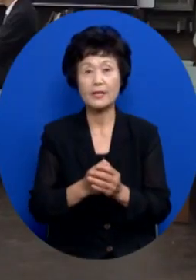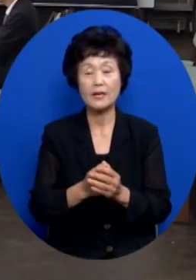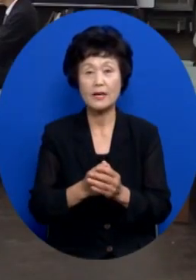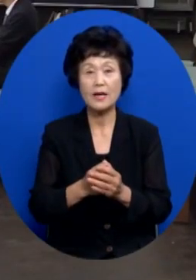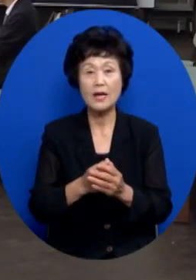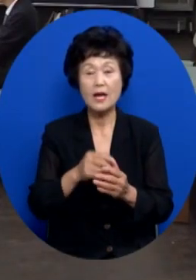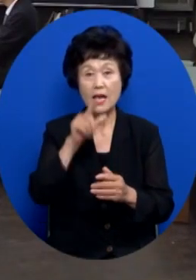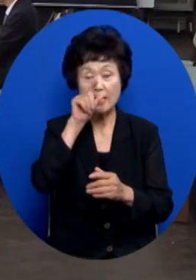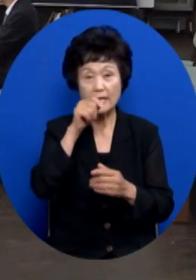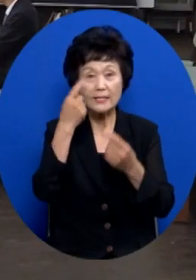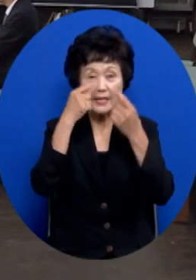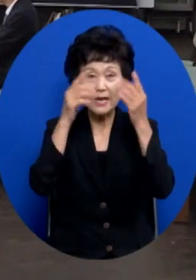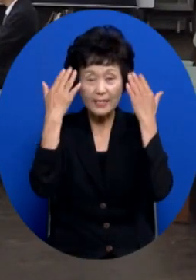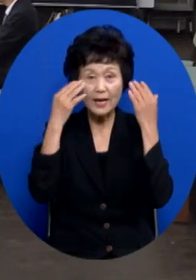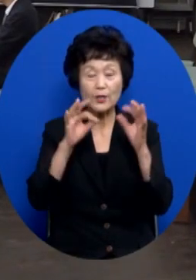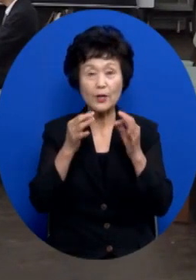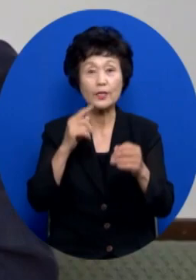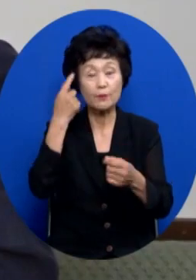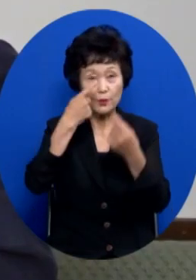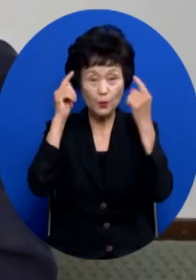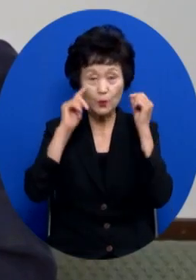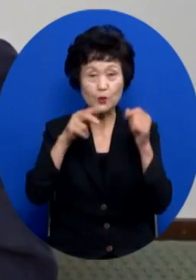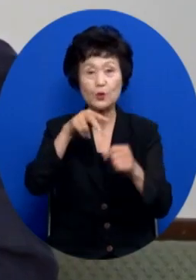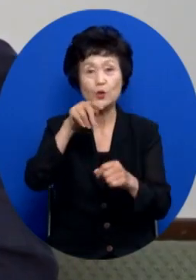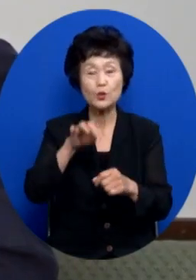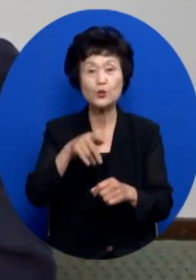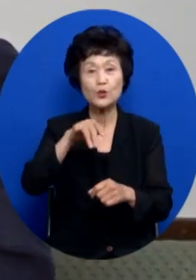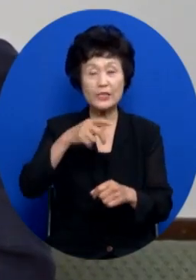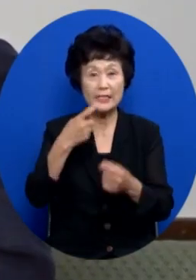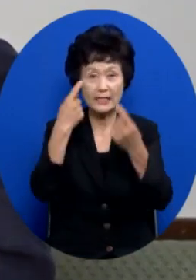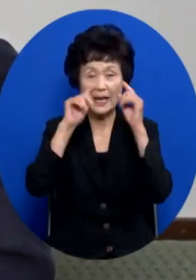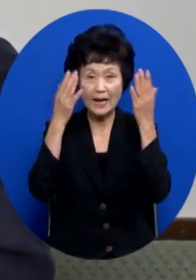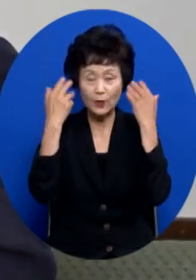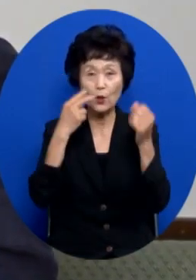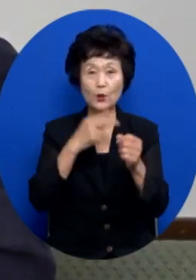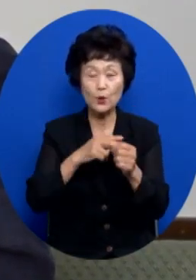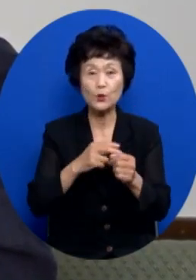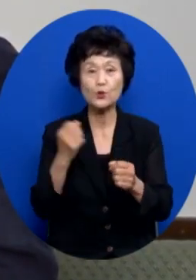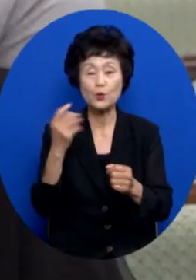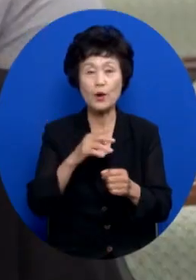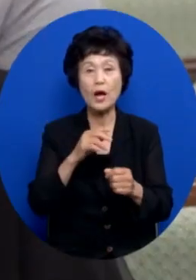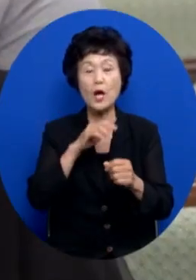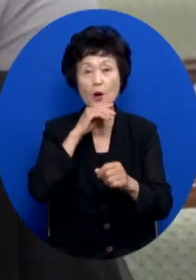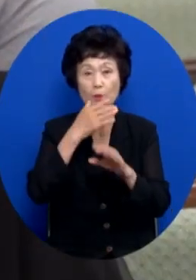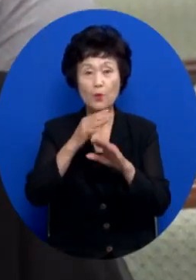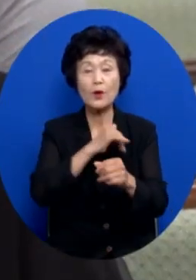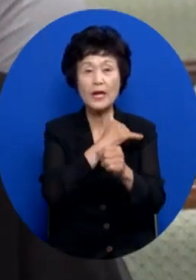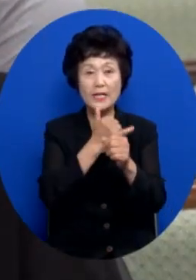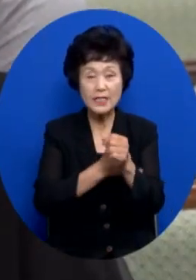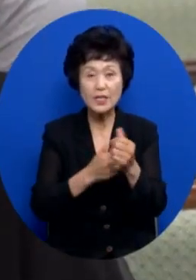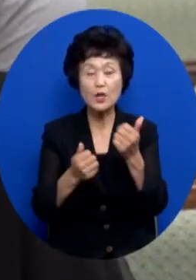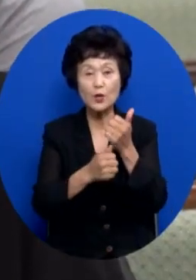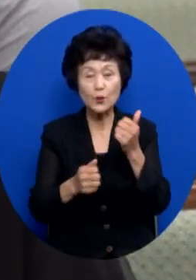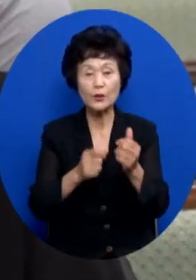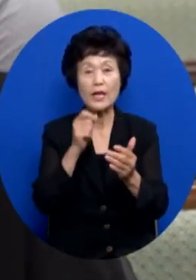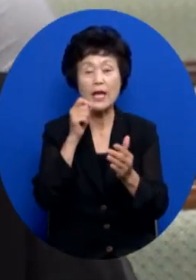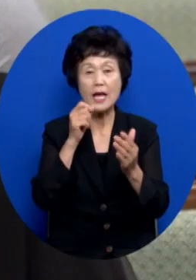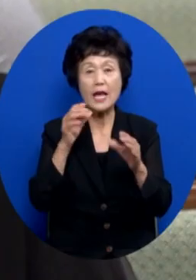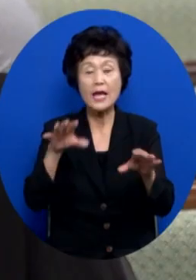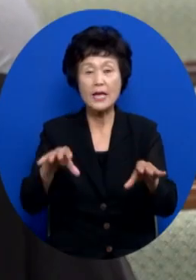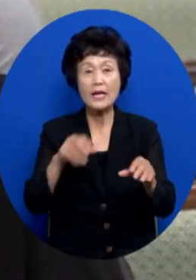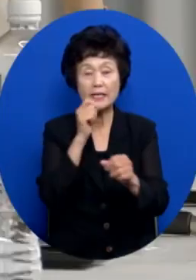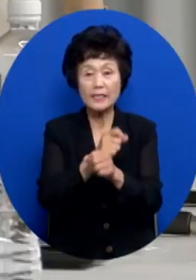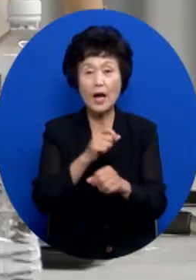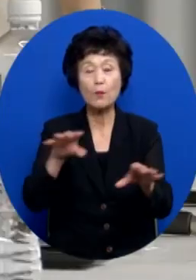콘퍼런스에서는 연세대학교 김명섭 교수와 숭실대 하광민 교수, 북한인권위원회 그렉 스칼라튜 사무총장 등